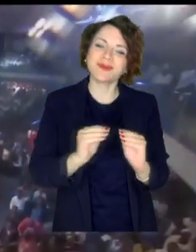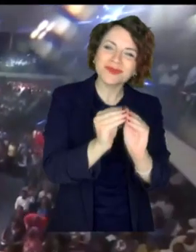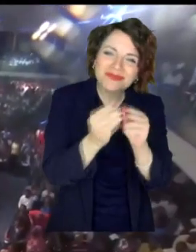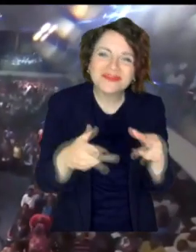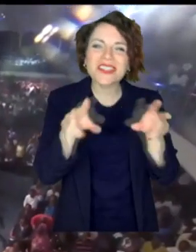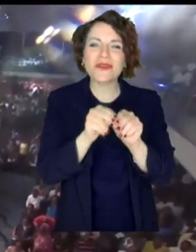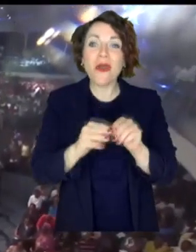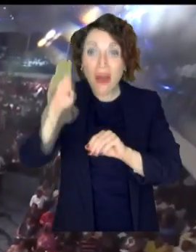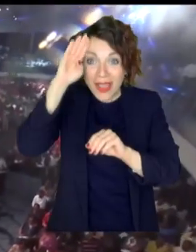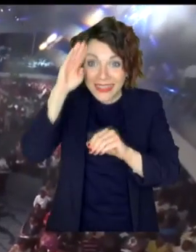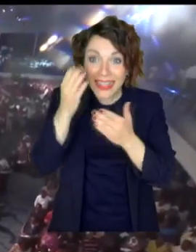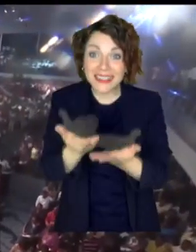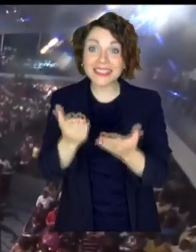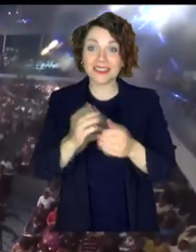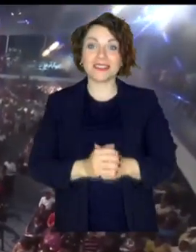state ascoltando?